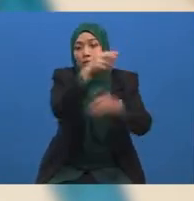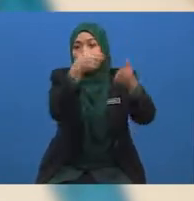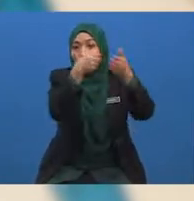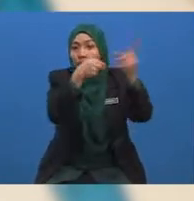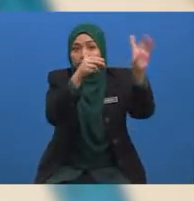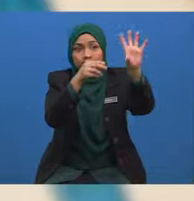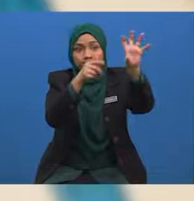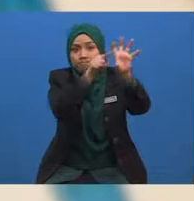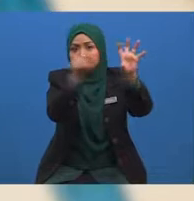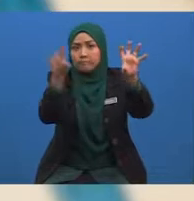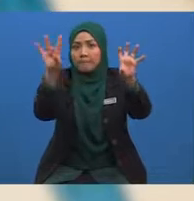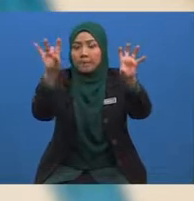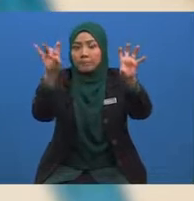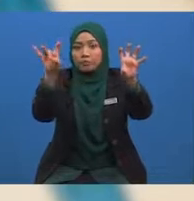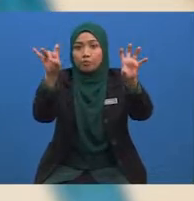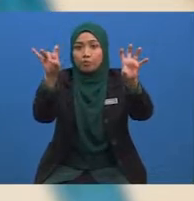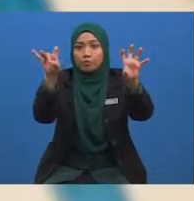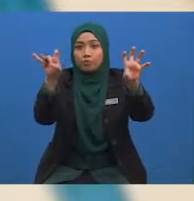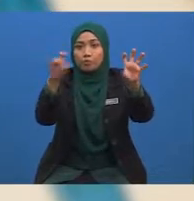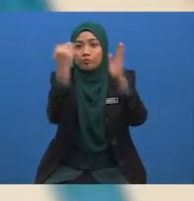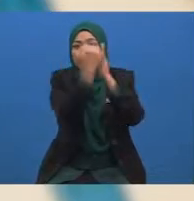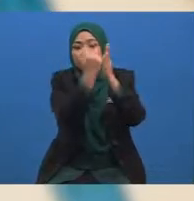hingga 80.